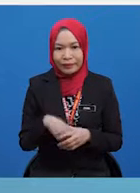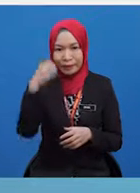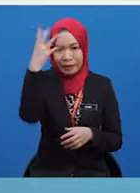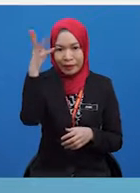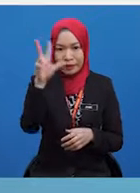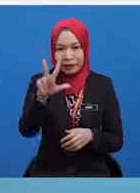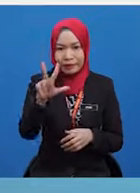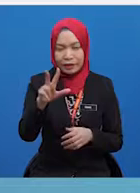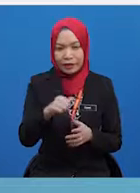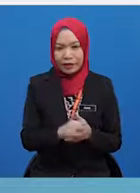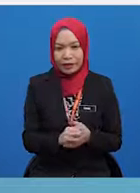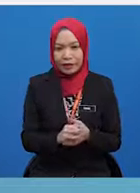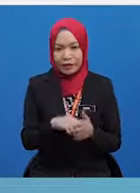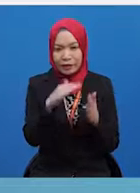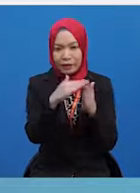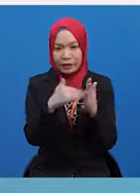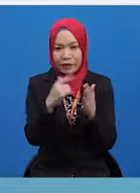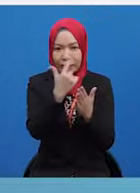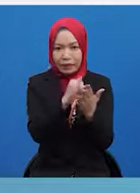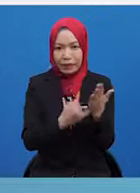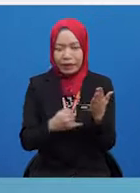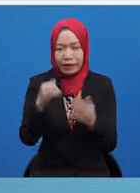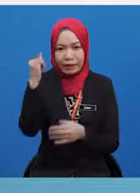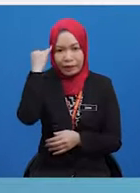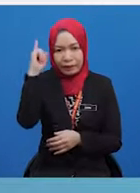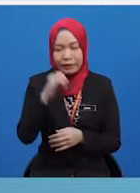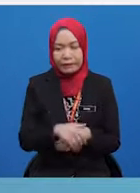Nyatakan tiga peringkat lakaran idea.